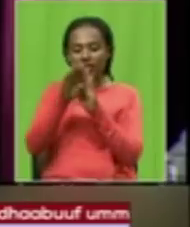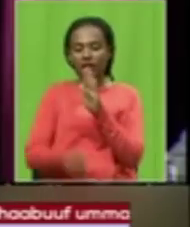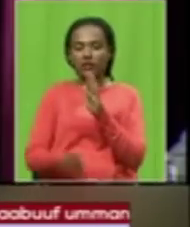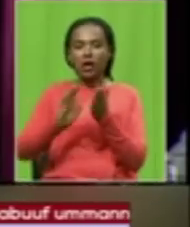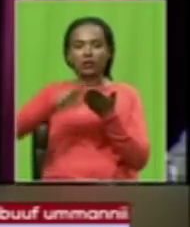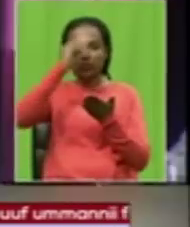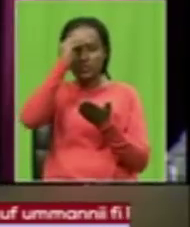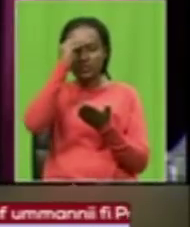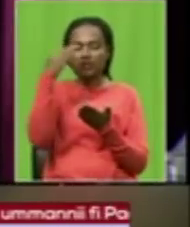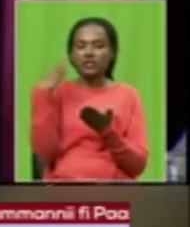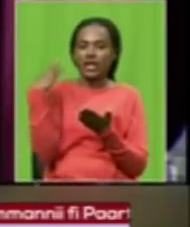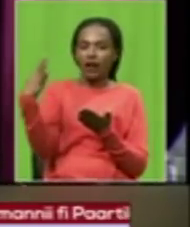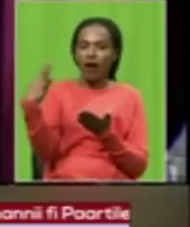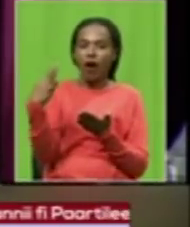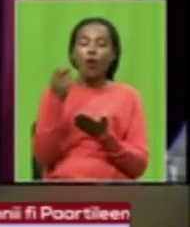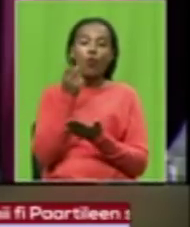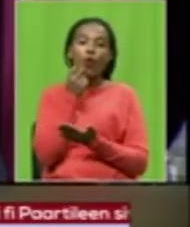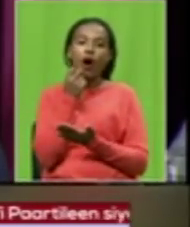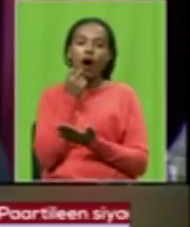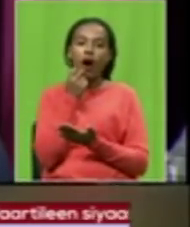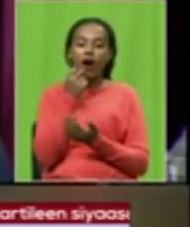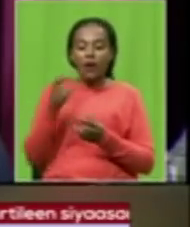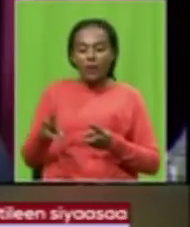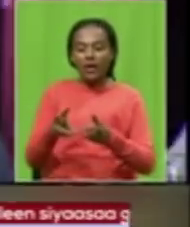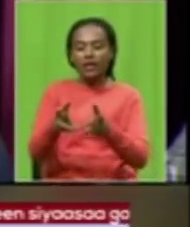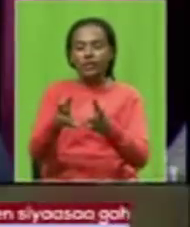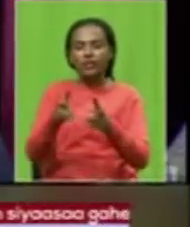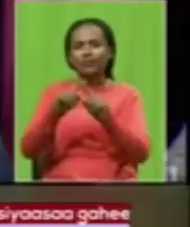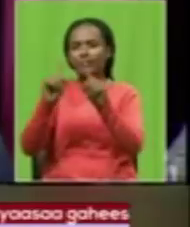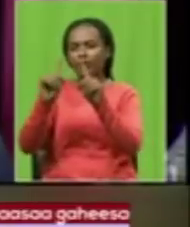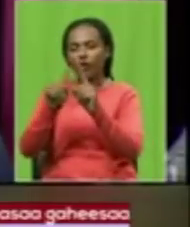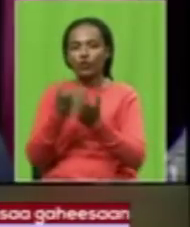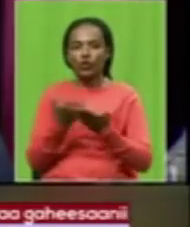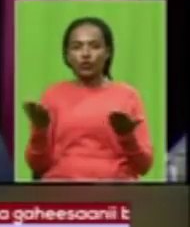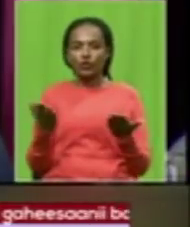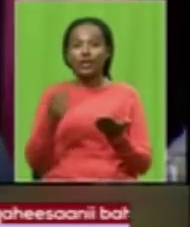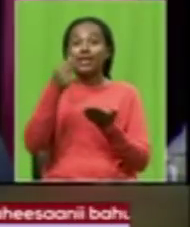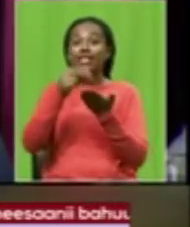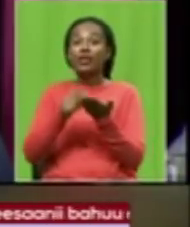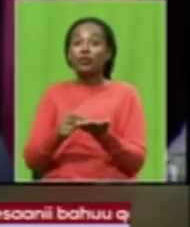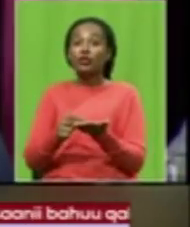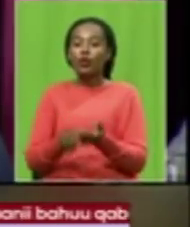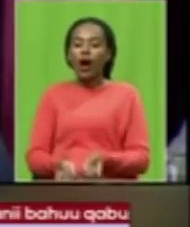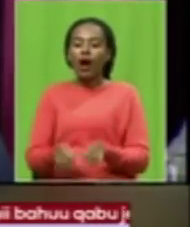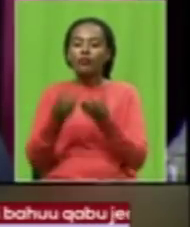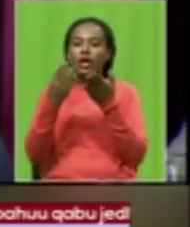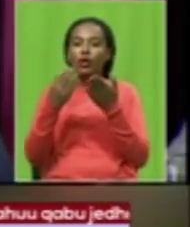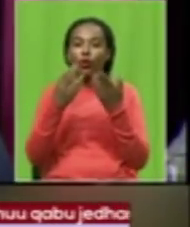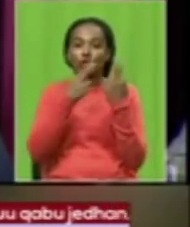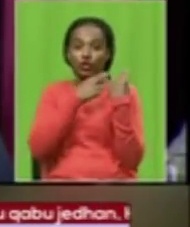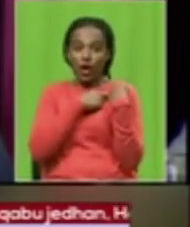harka 64 hiyyummaa xiqqeessuu irratti ramadame. Barnoota fayyaa, bishaanii fi daandii fa'i. Kun investimentii seektoroonni